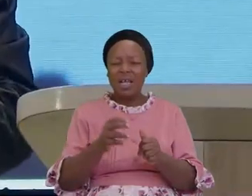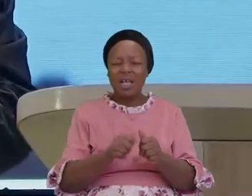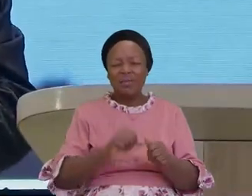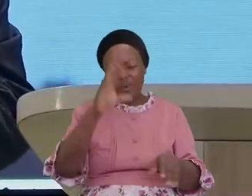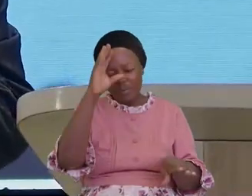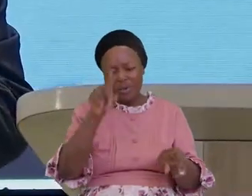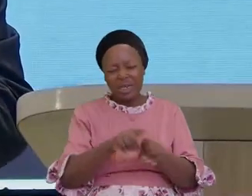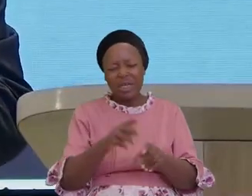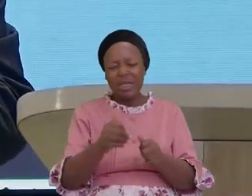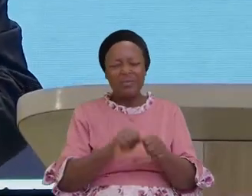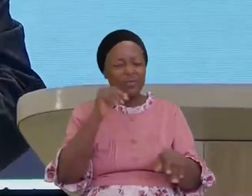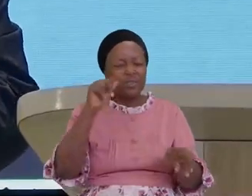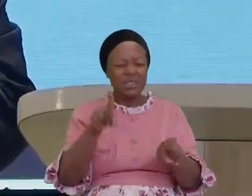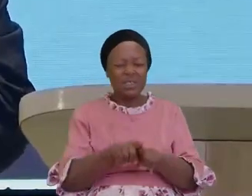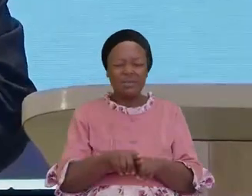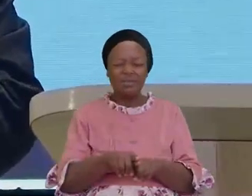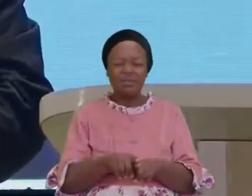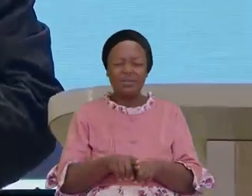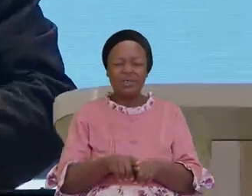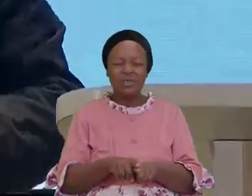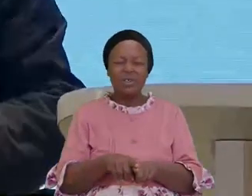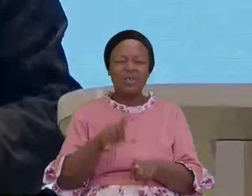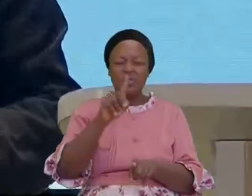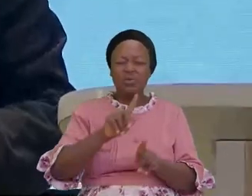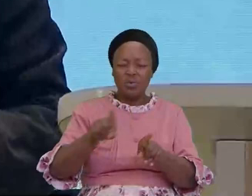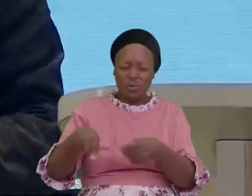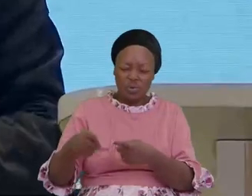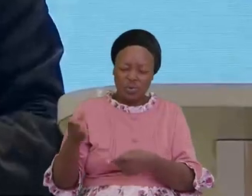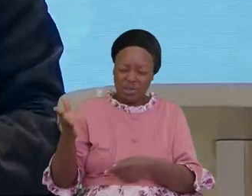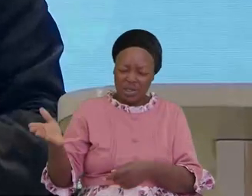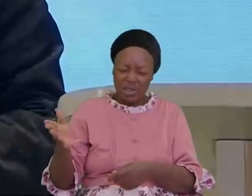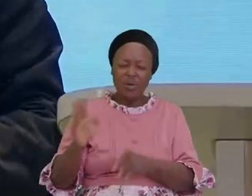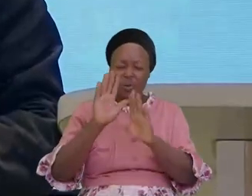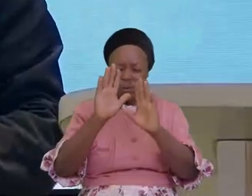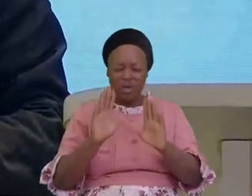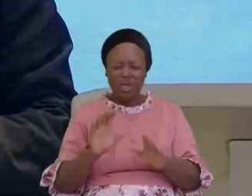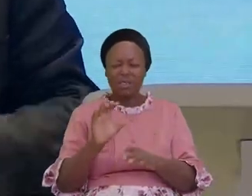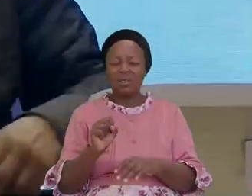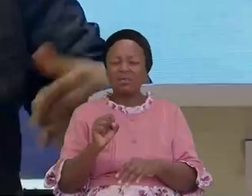À tout frère, à toute sœur, tu tournes à gauche, prodige.